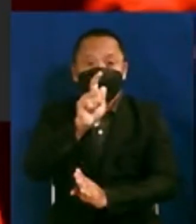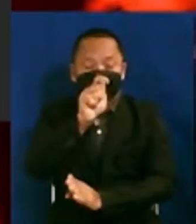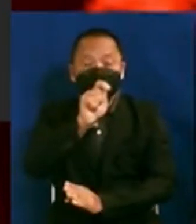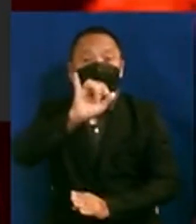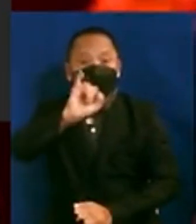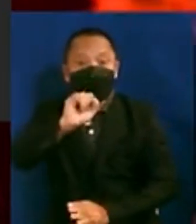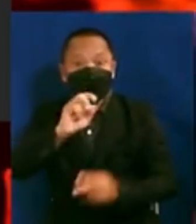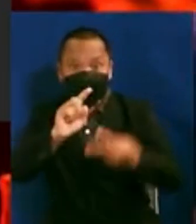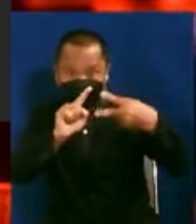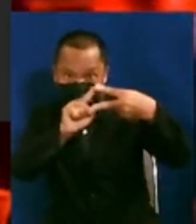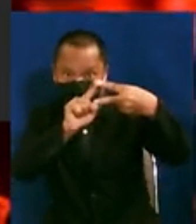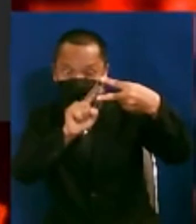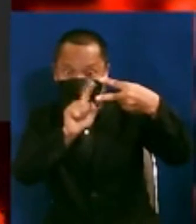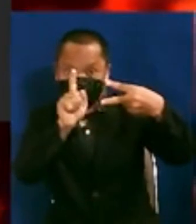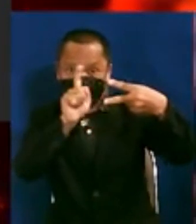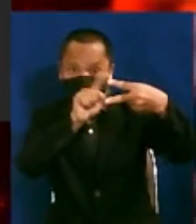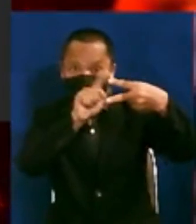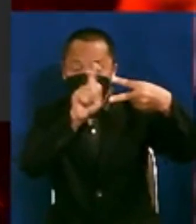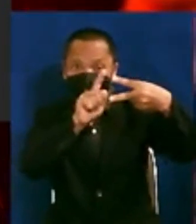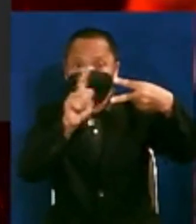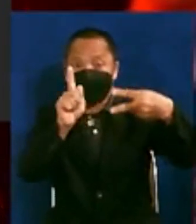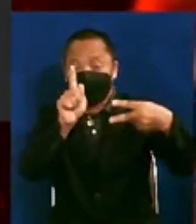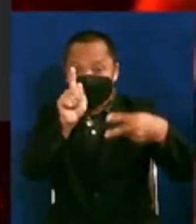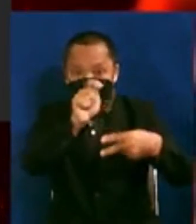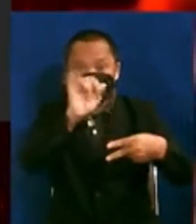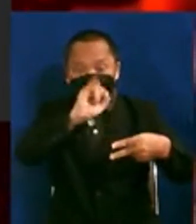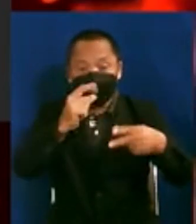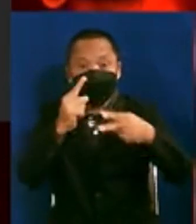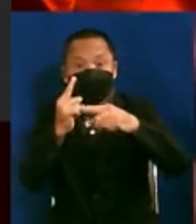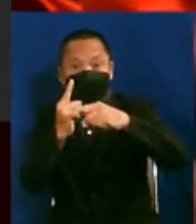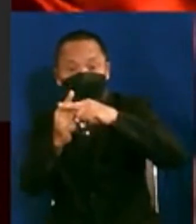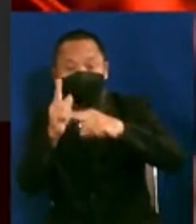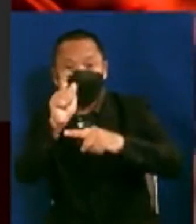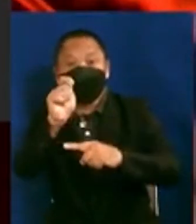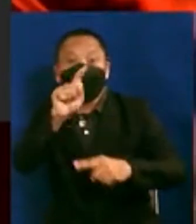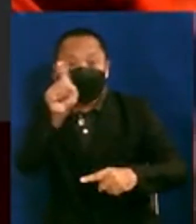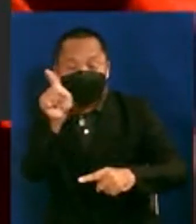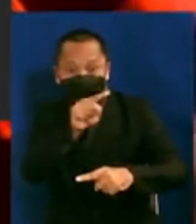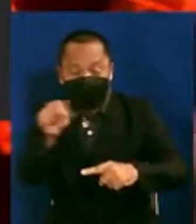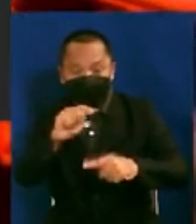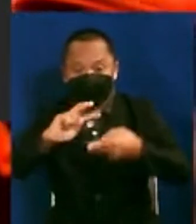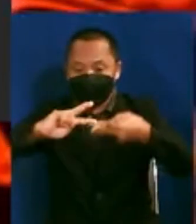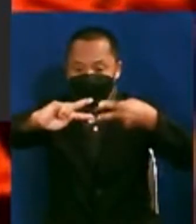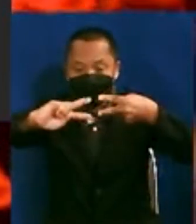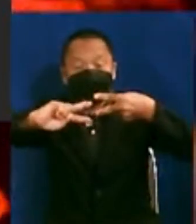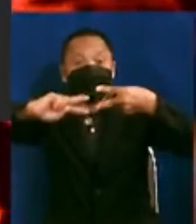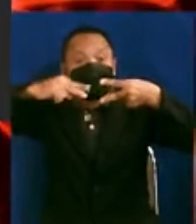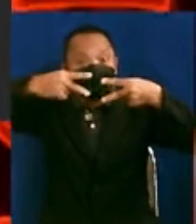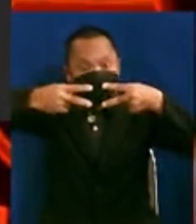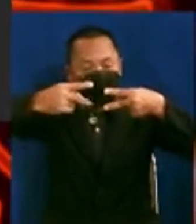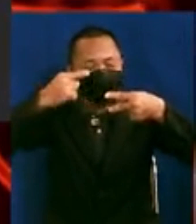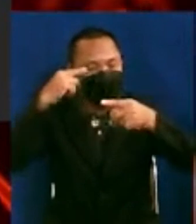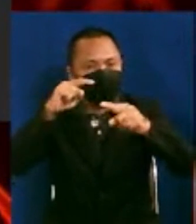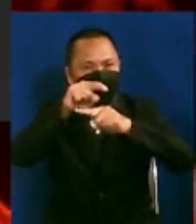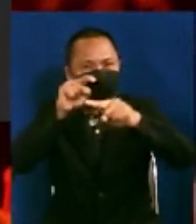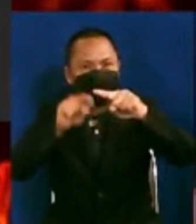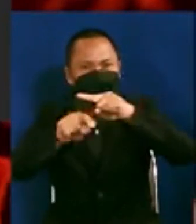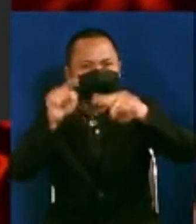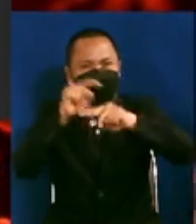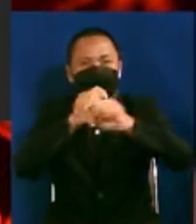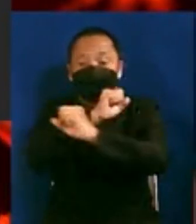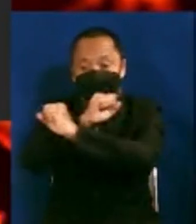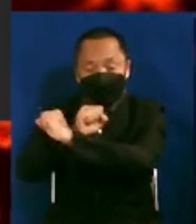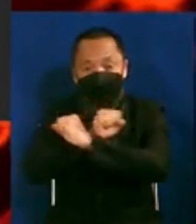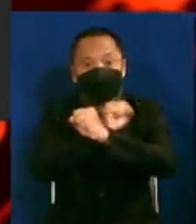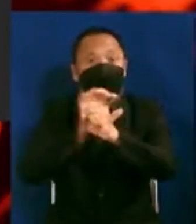กับไซโนแวคบวกกับแอสตราที่สลับกันแล้วเนี่ยนะครับเปอร์เซ็นต์การขัดขวาง